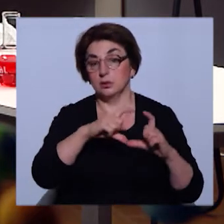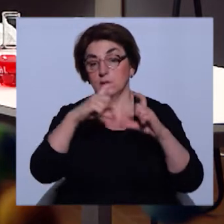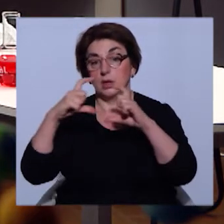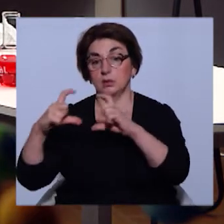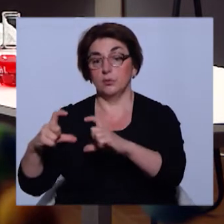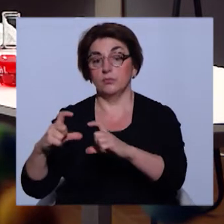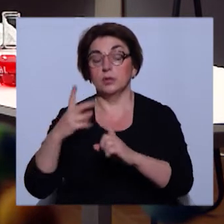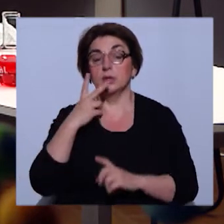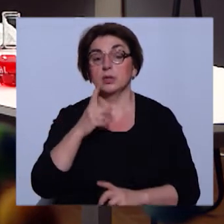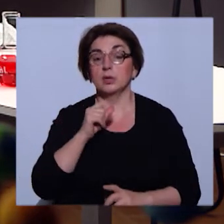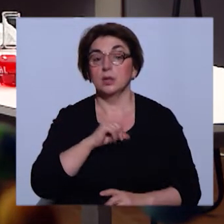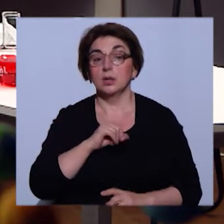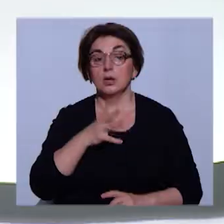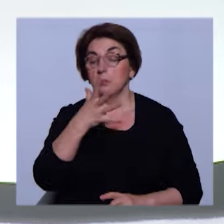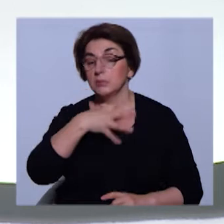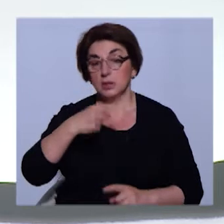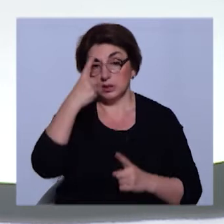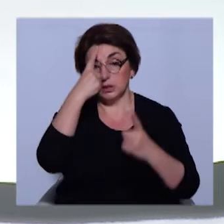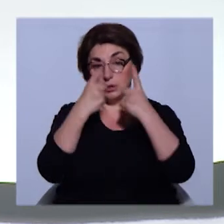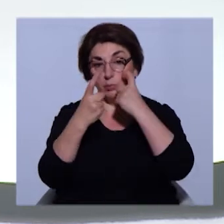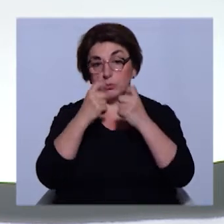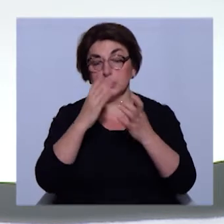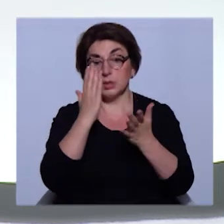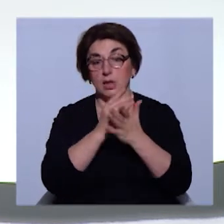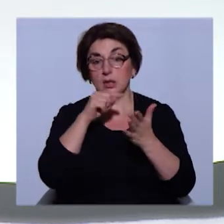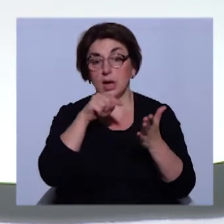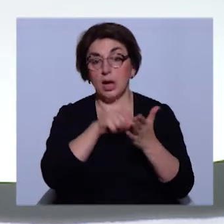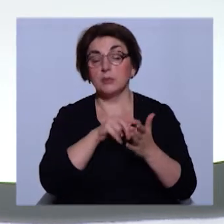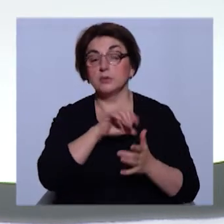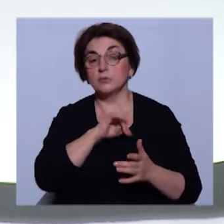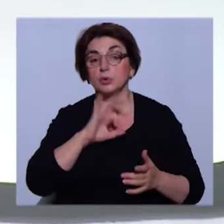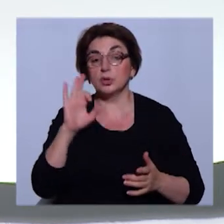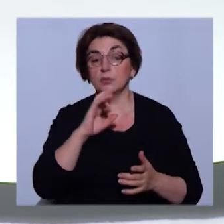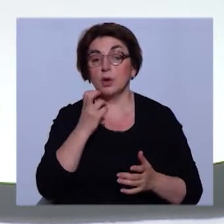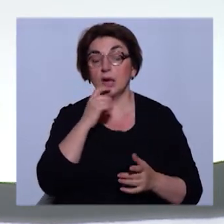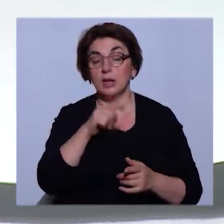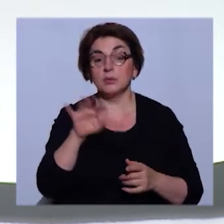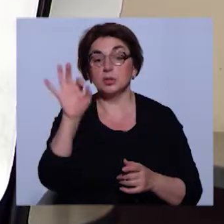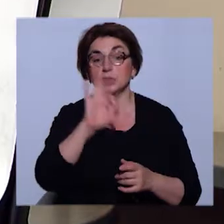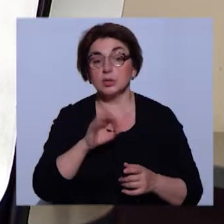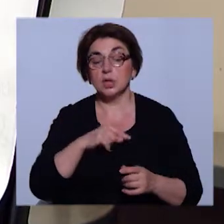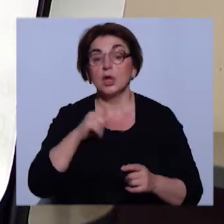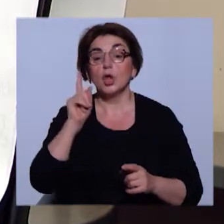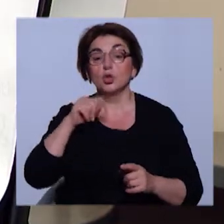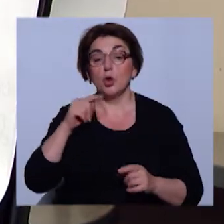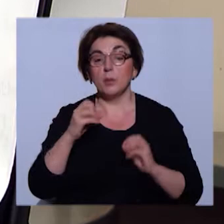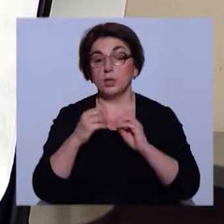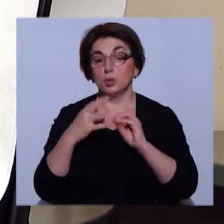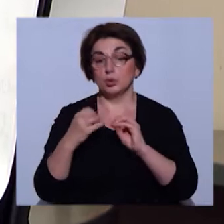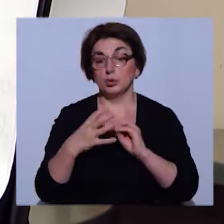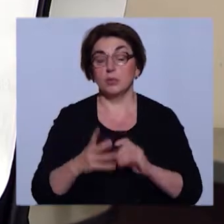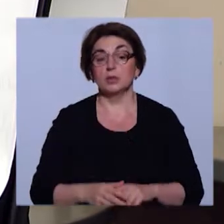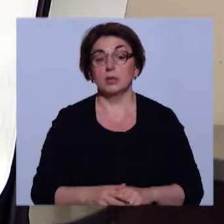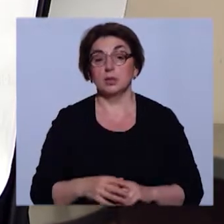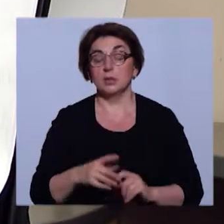გამოვიტანე ფრივჩატზე, ნახეთ რას აღნიშნავს, მთელი ინფორმაცია დებს ამ ელემენტის შესახებ. ფოსფორი, ესე იგი, რიგობრივი ნომერი